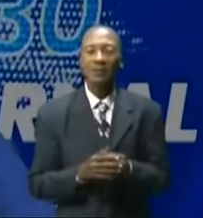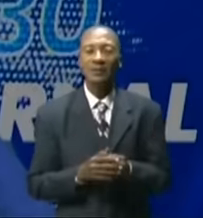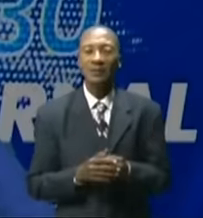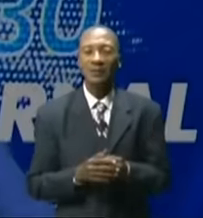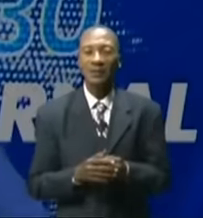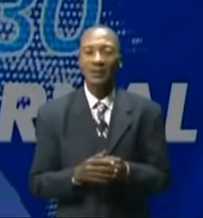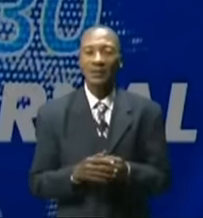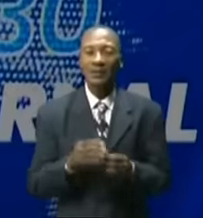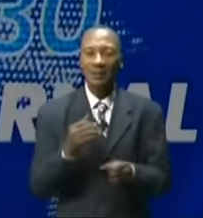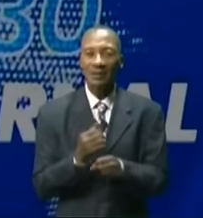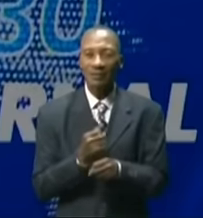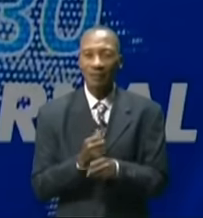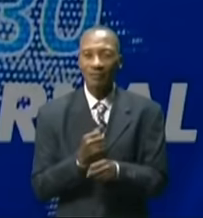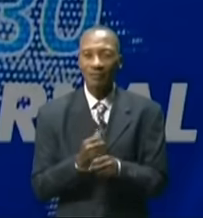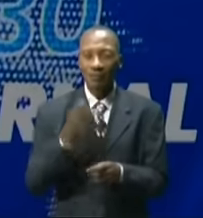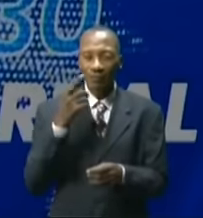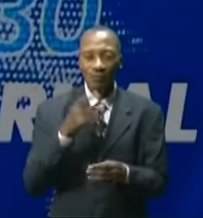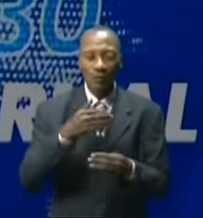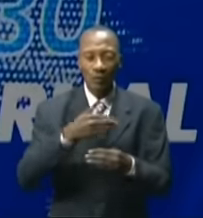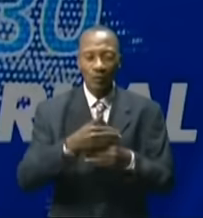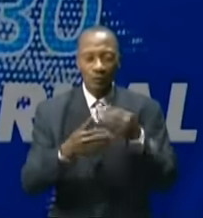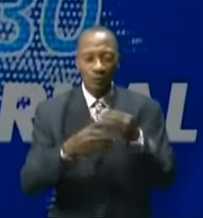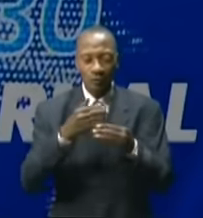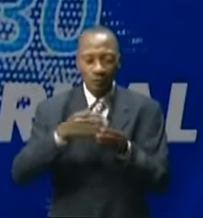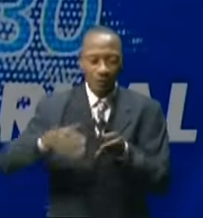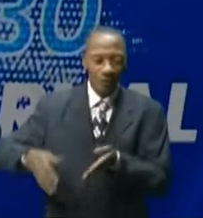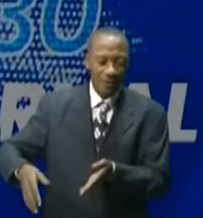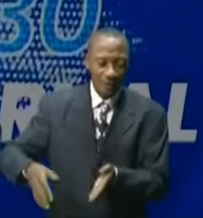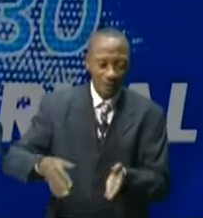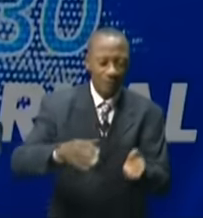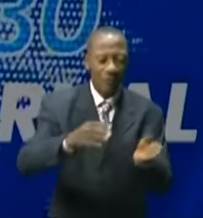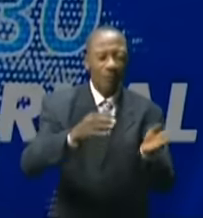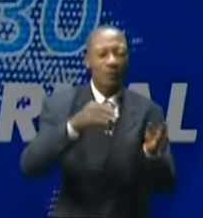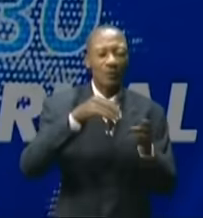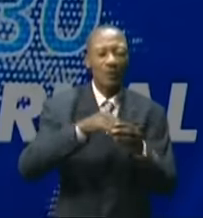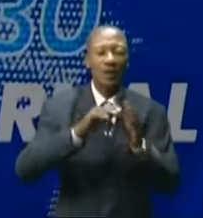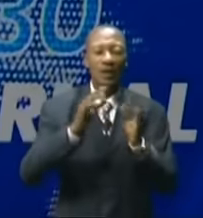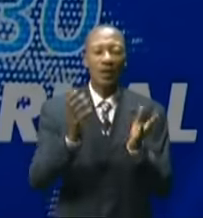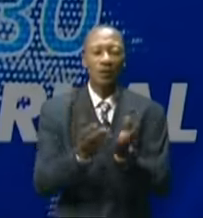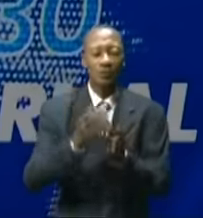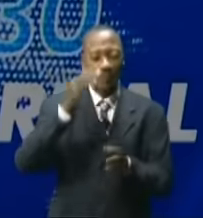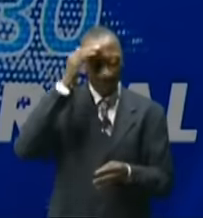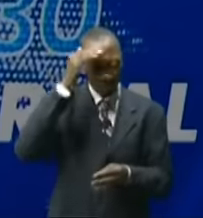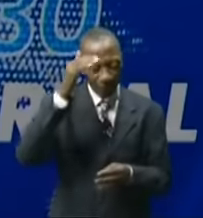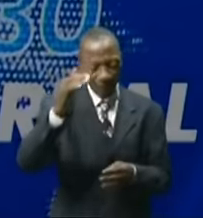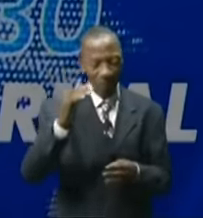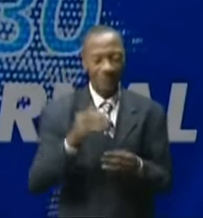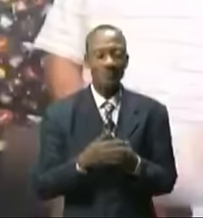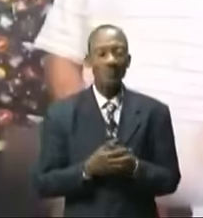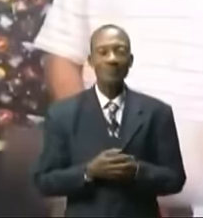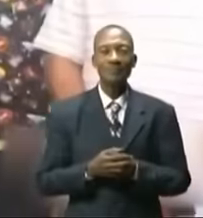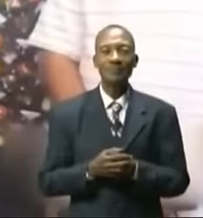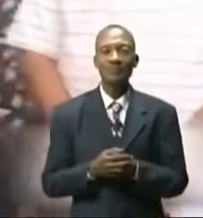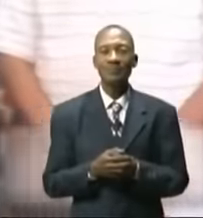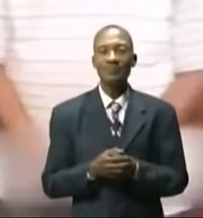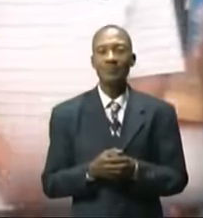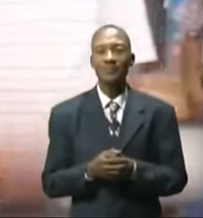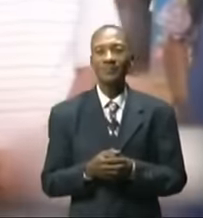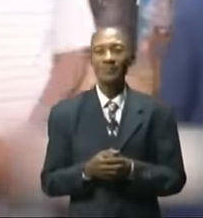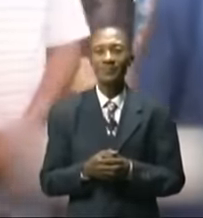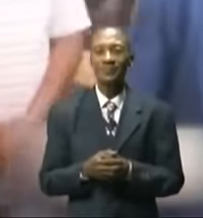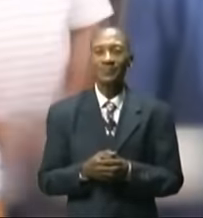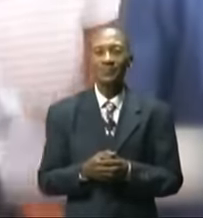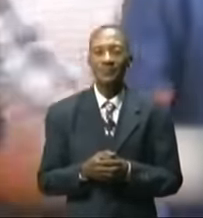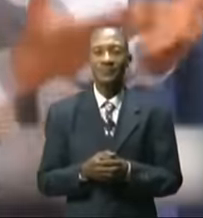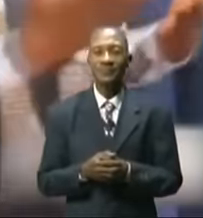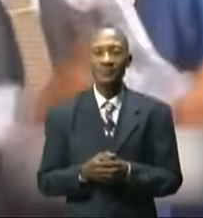les travaux de construction de certaines routes dans sa municipalité. Plus de précisions avec Pascal Chisson. La